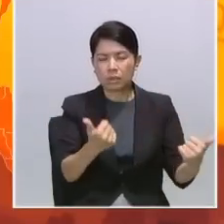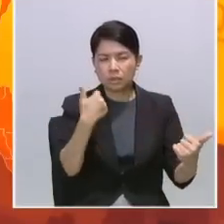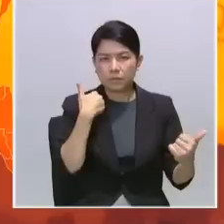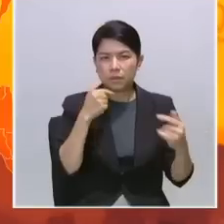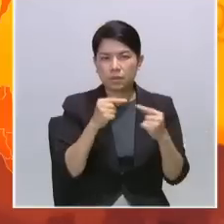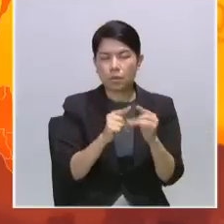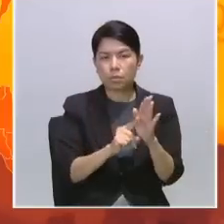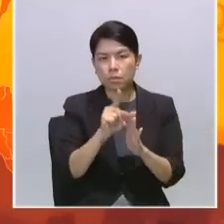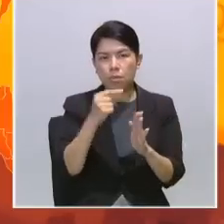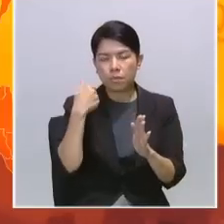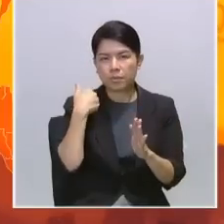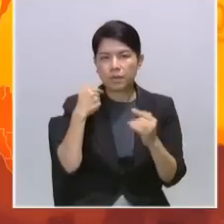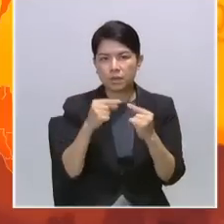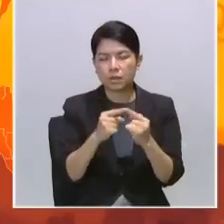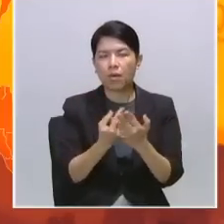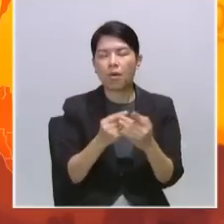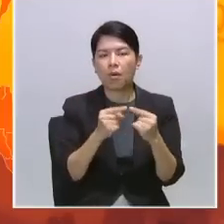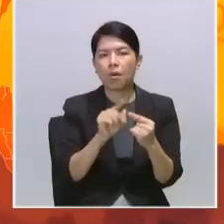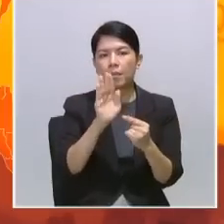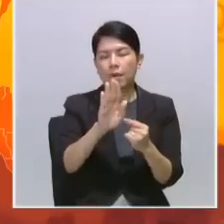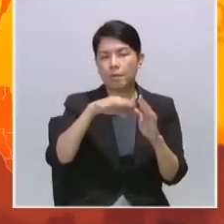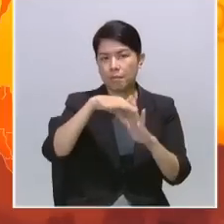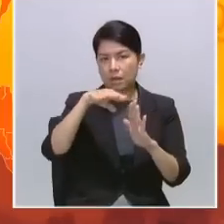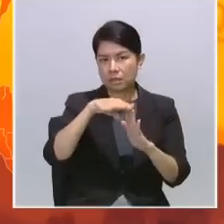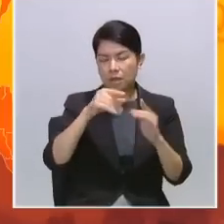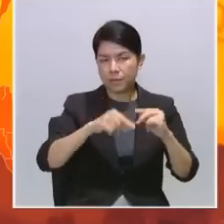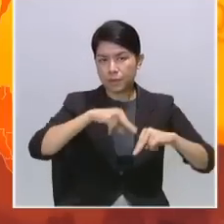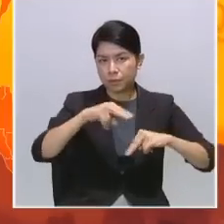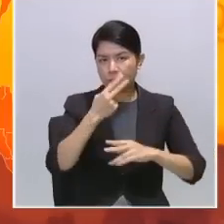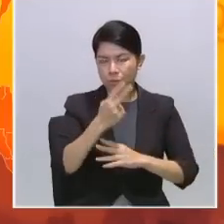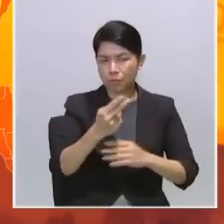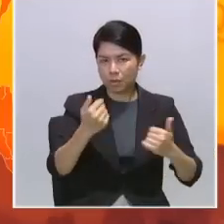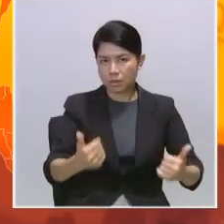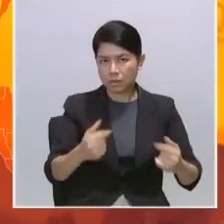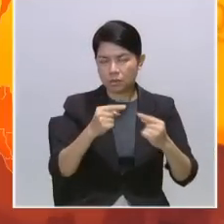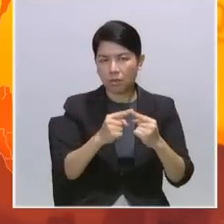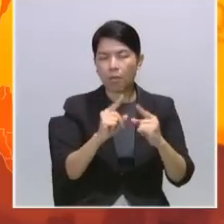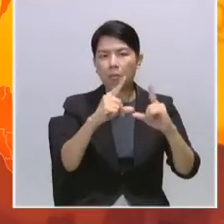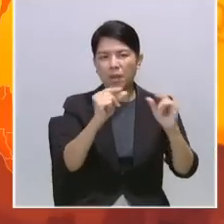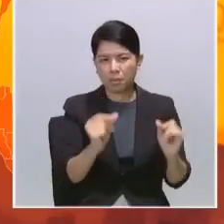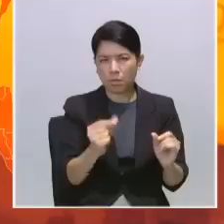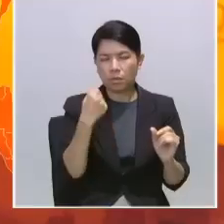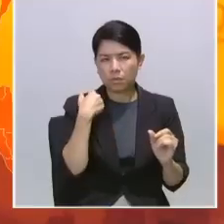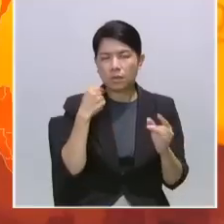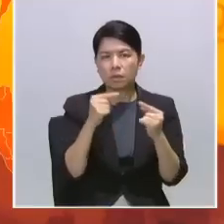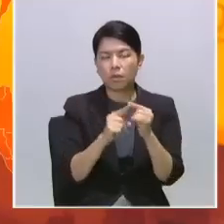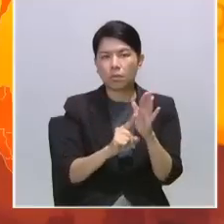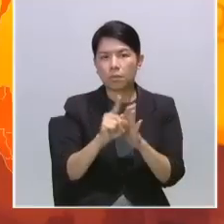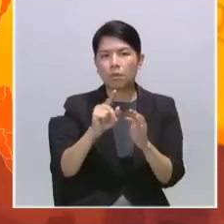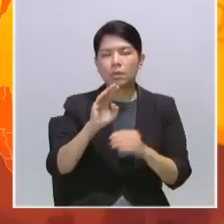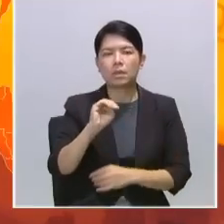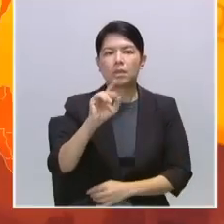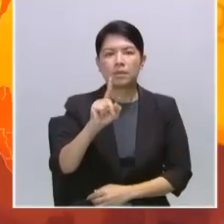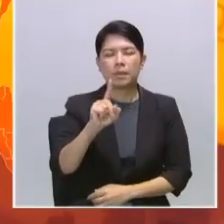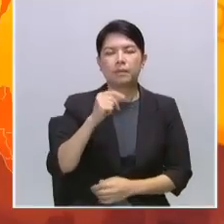ค่ะโดยมีการตรวจสอบเป็นรายภาคภาคเหนืออุณหภูมิสูงสุดอยู่ที่จังหวัดเพชรบูรณ์มีอุณหภูมิสูงสุด41